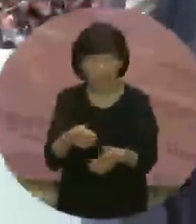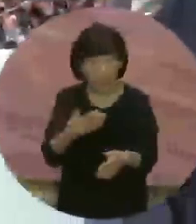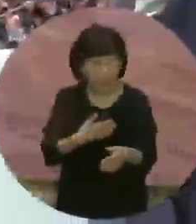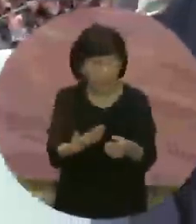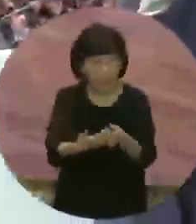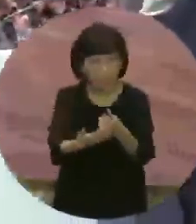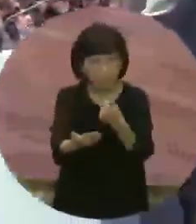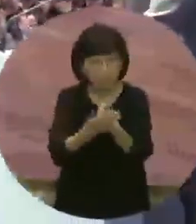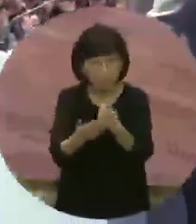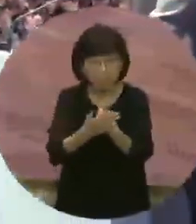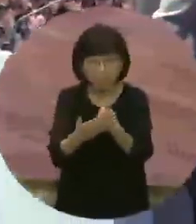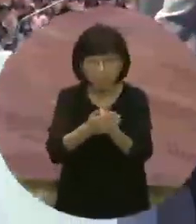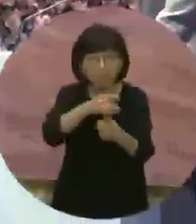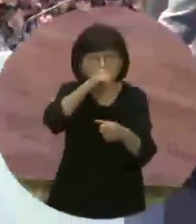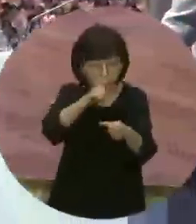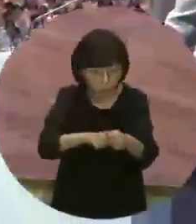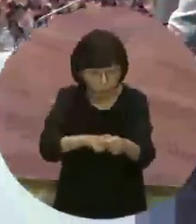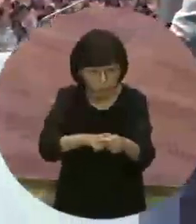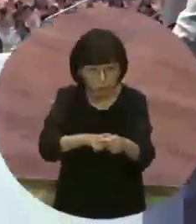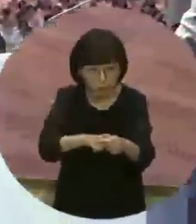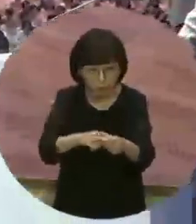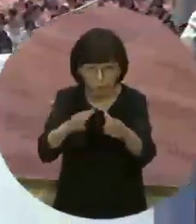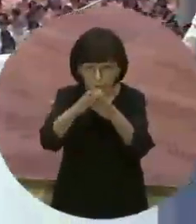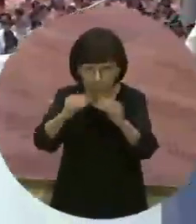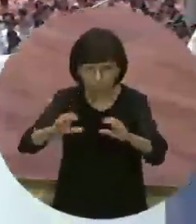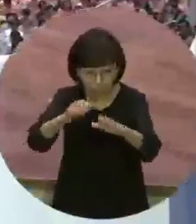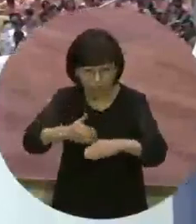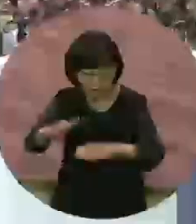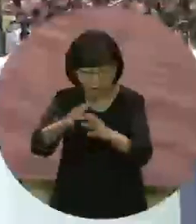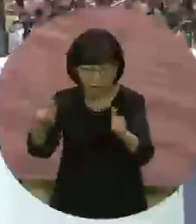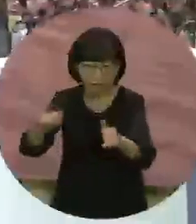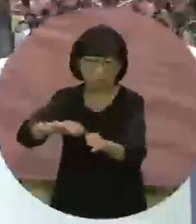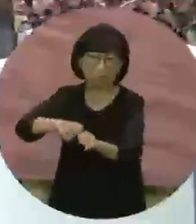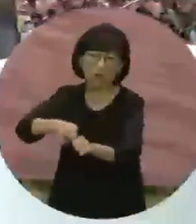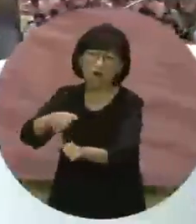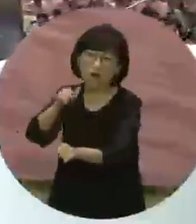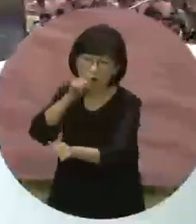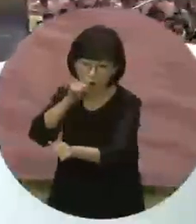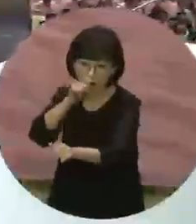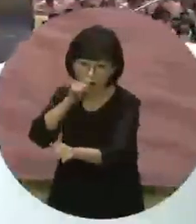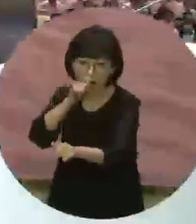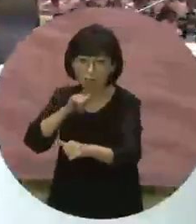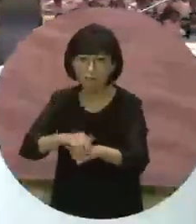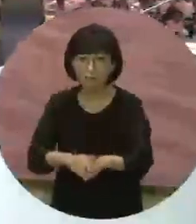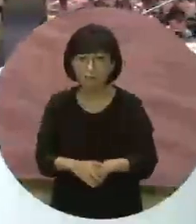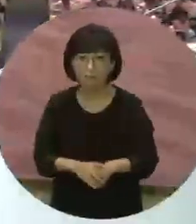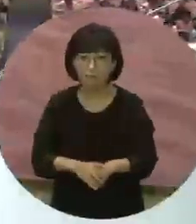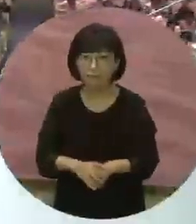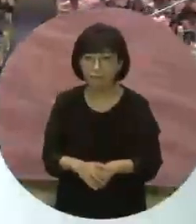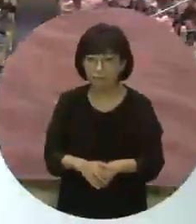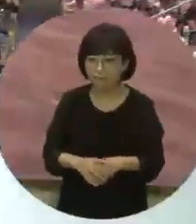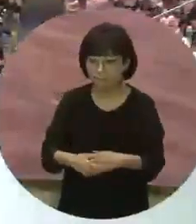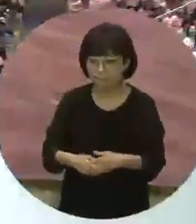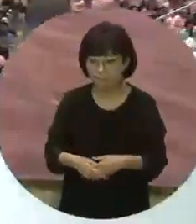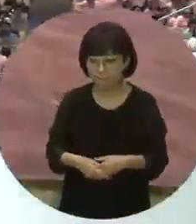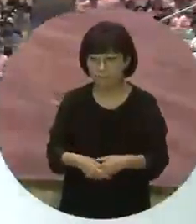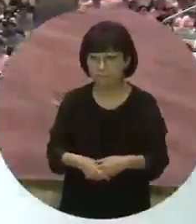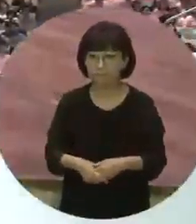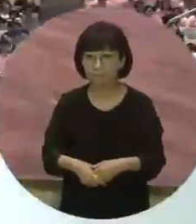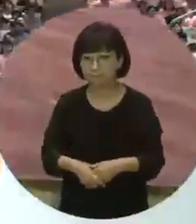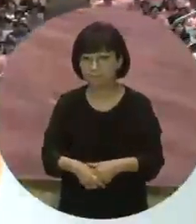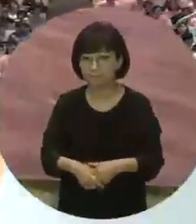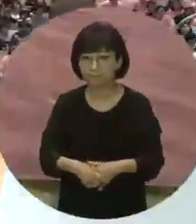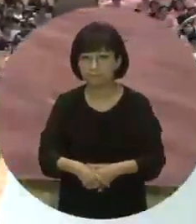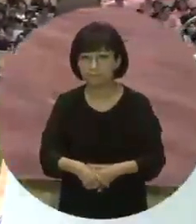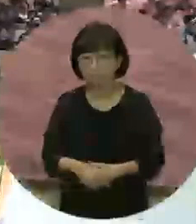내려가는 자들은 화 있을진저 그들은 말을 의지하며 병거의 만음과 마병의